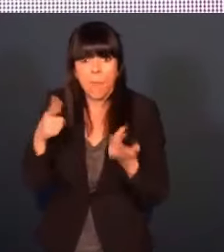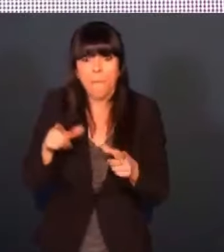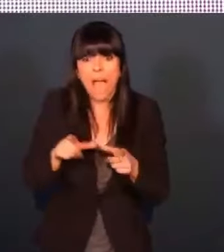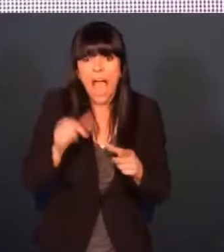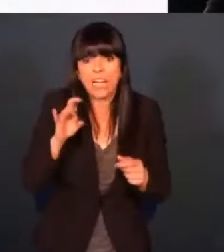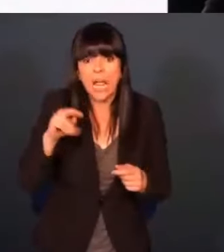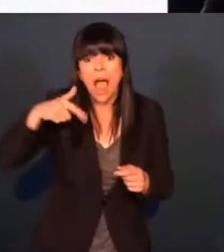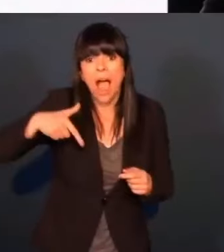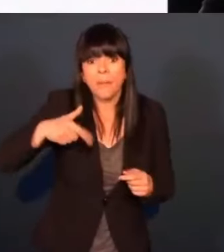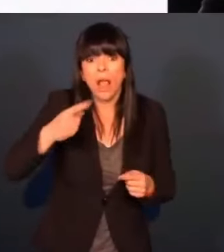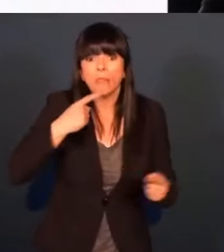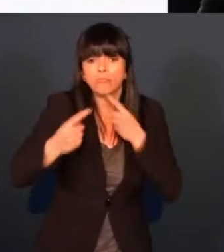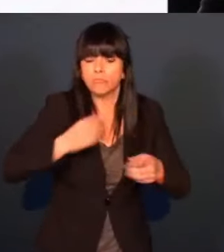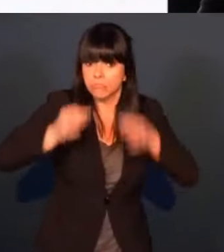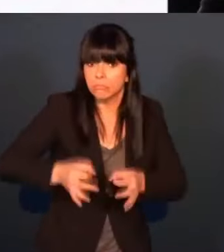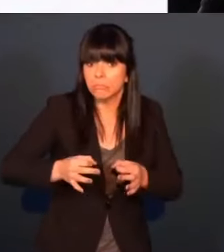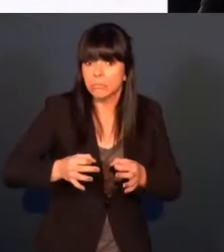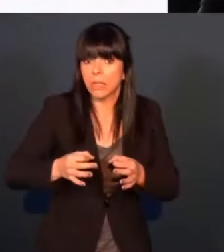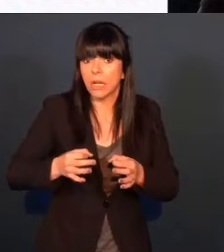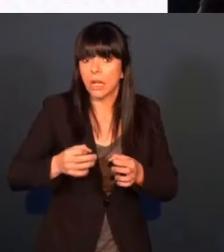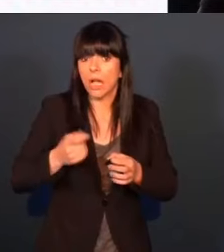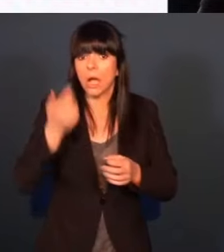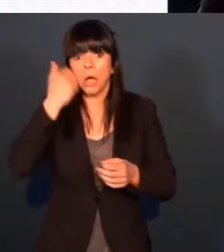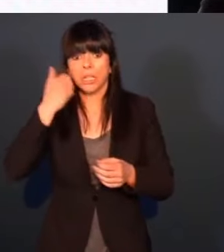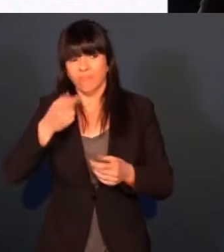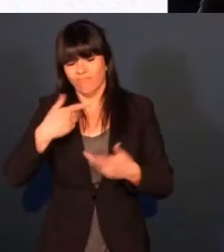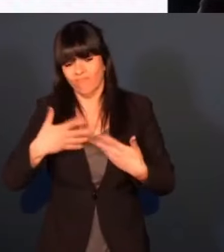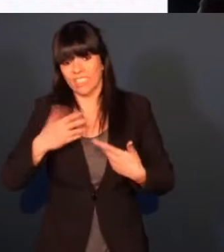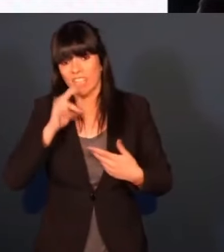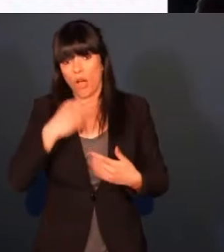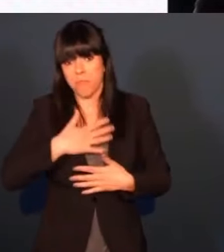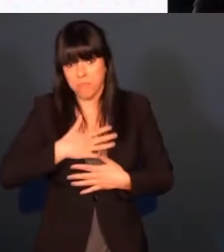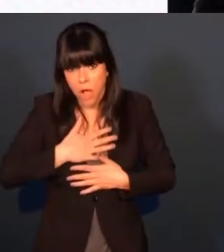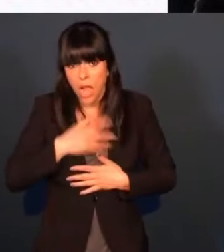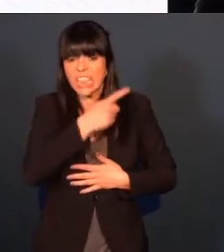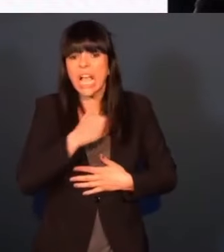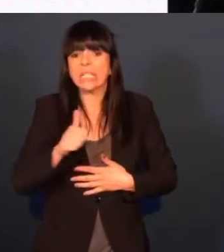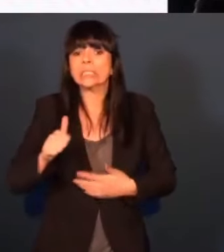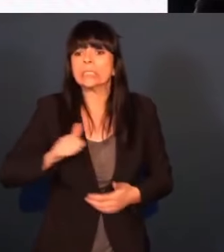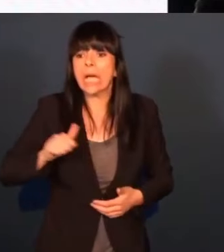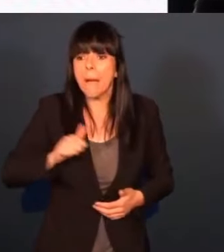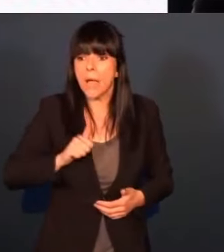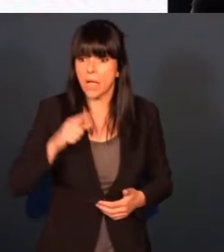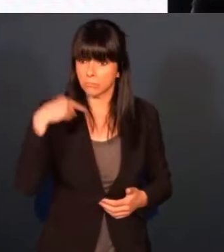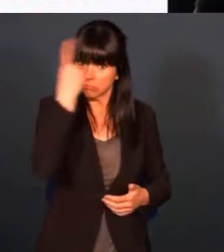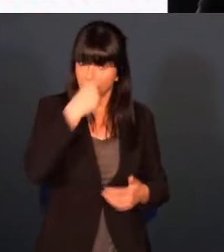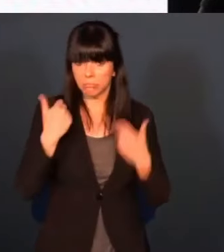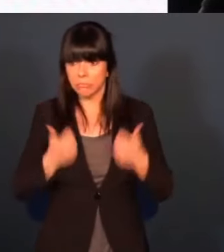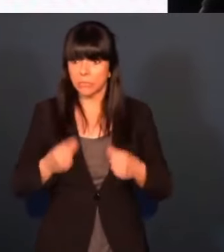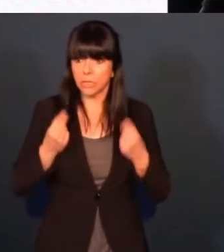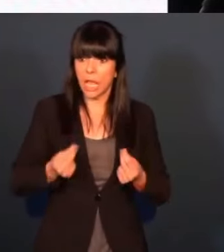преговори. Използвам случая, за да й благодаря за това, че тя запази конструктивен тон, направи